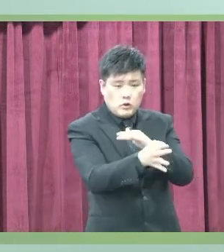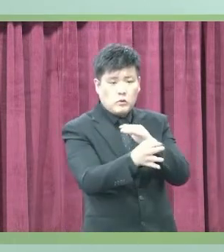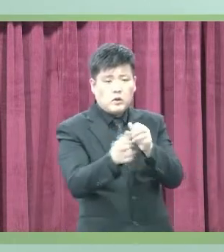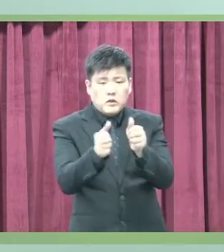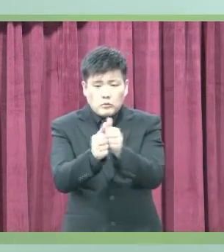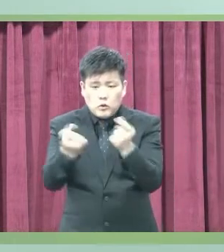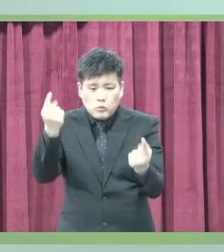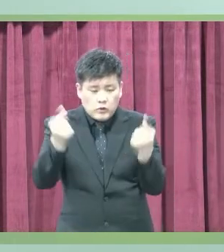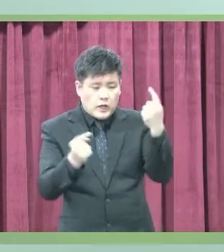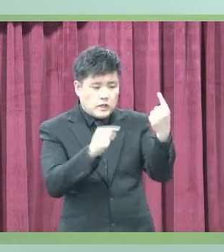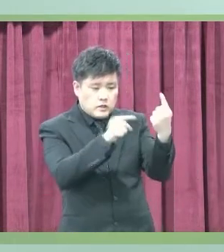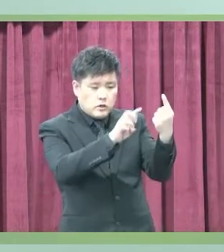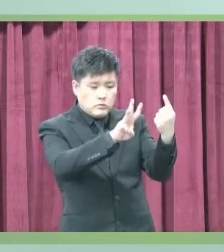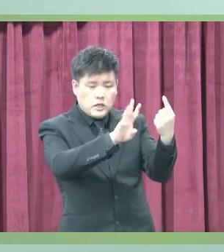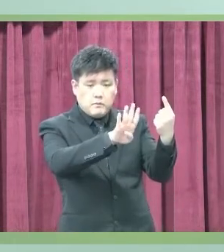높습니다.